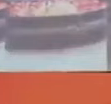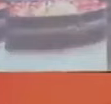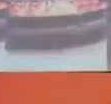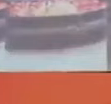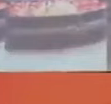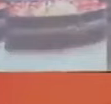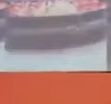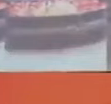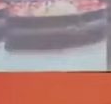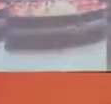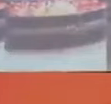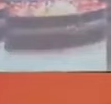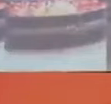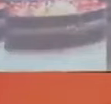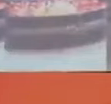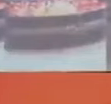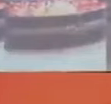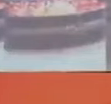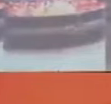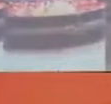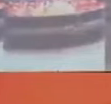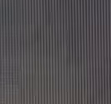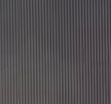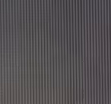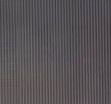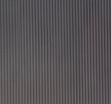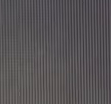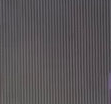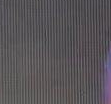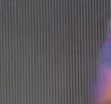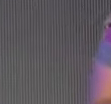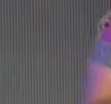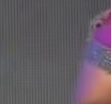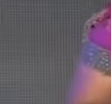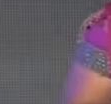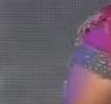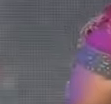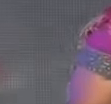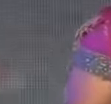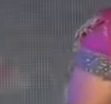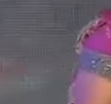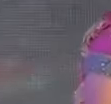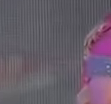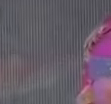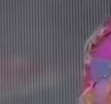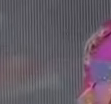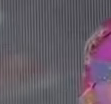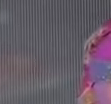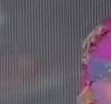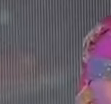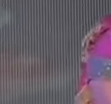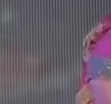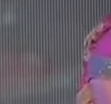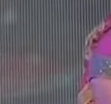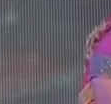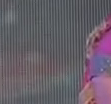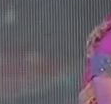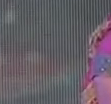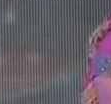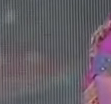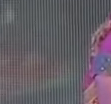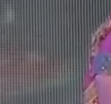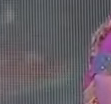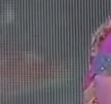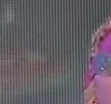शैल की भांति अखंडित वीर खंडित होकर पृथ्वी पर गिर रहे हैं।